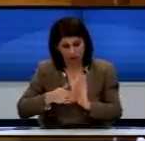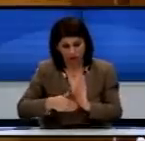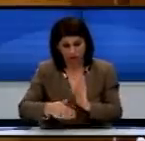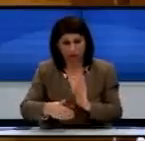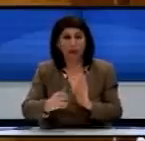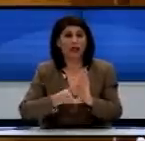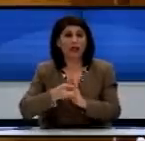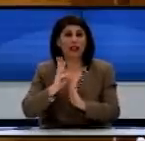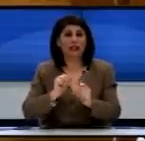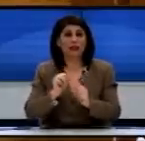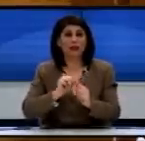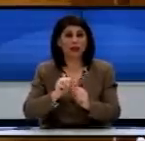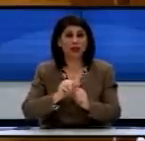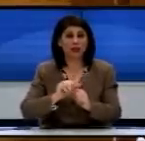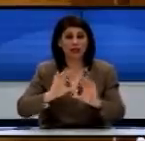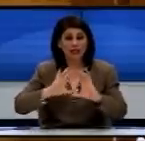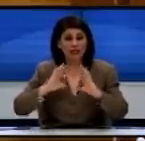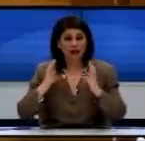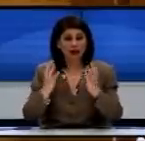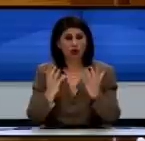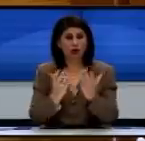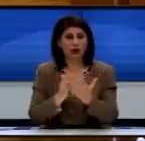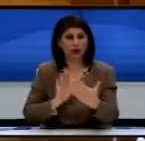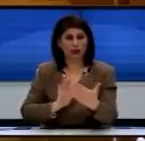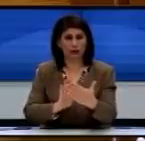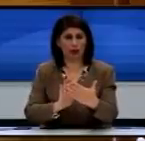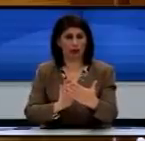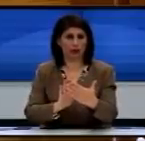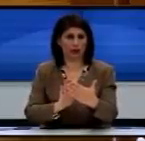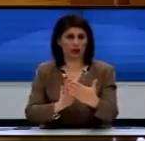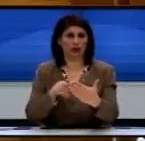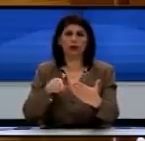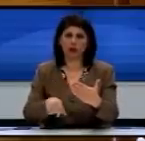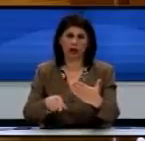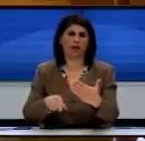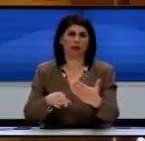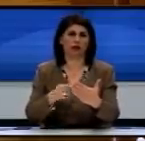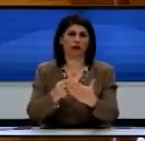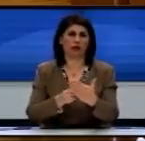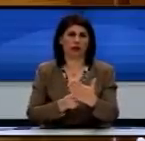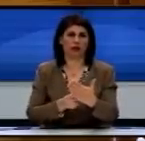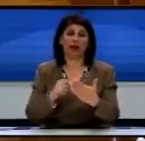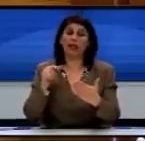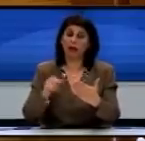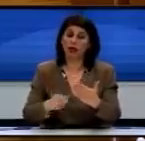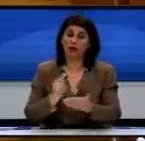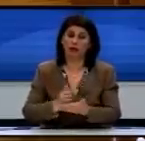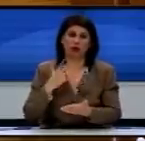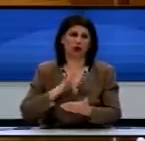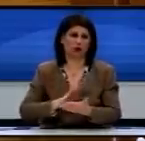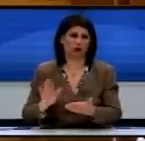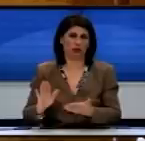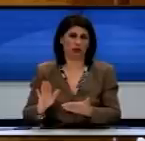των 13 μηνών και της συνολικής αντιμετώπισης της πανδημίας. Και γι' αυτά τελικά θα κριθούμε και γι' αυτά θα